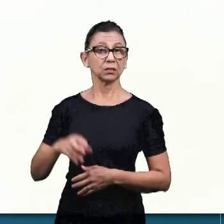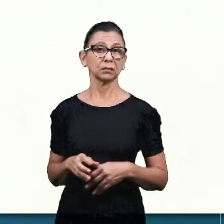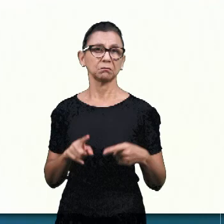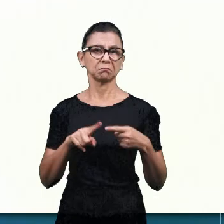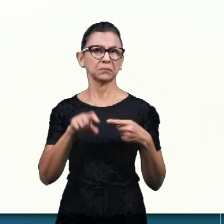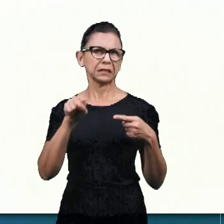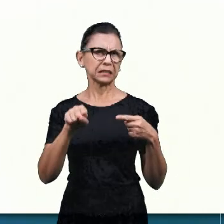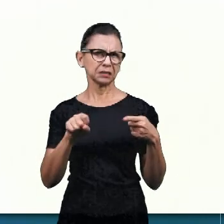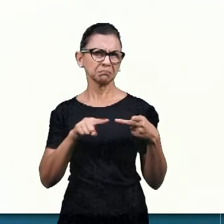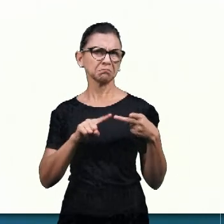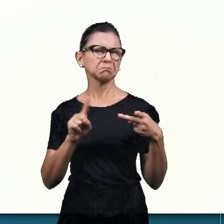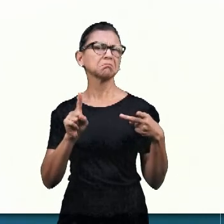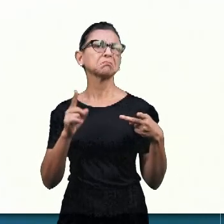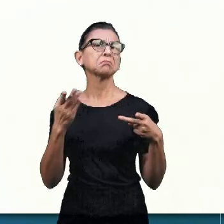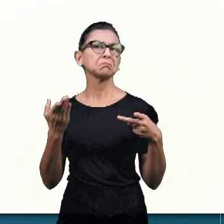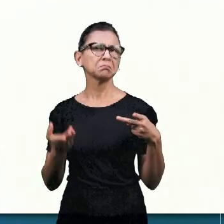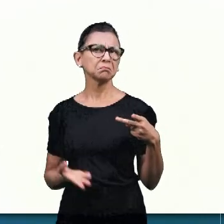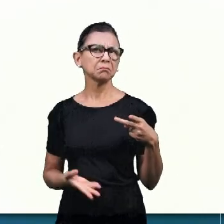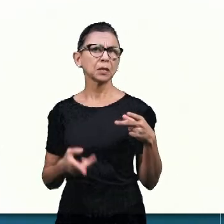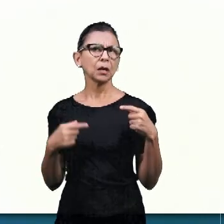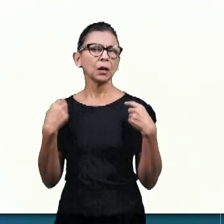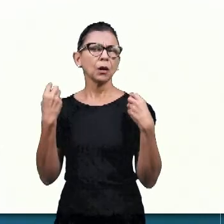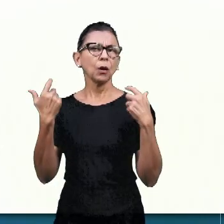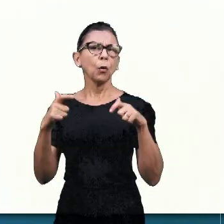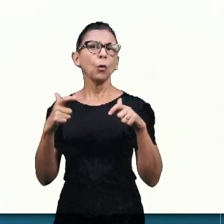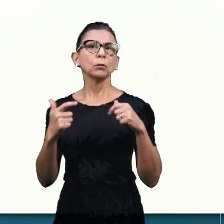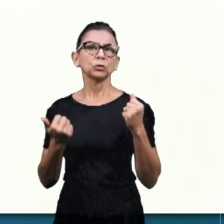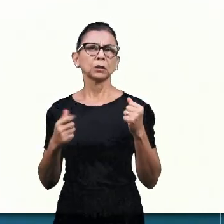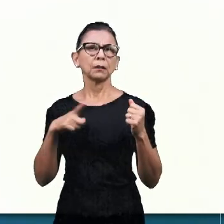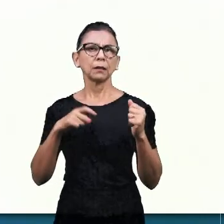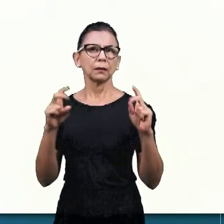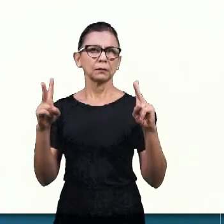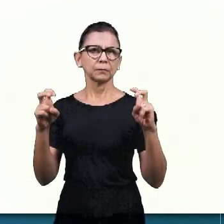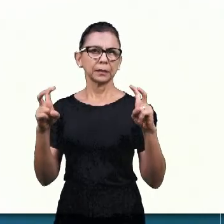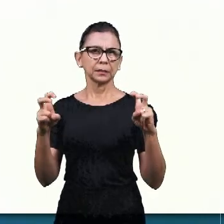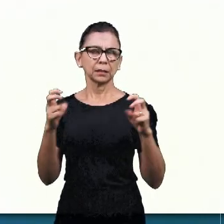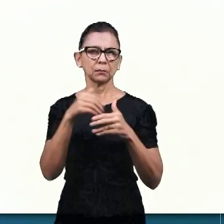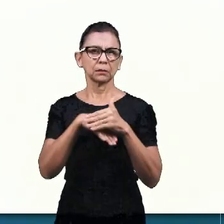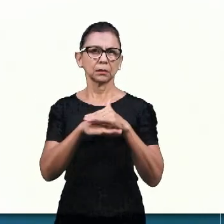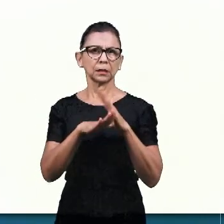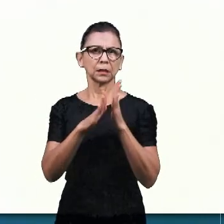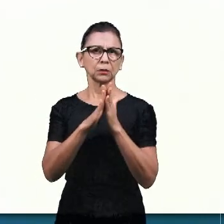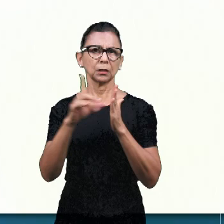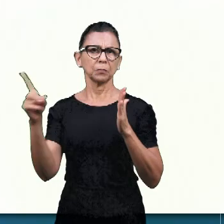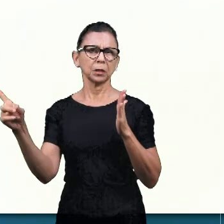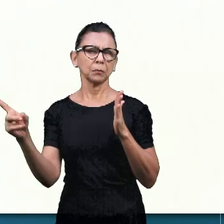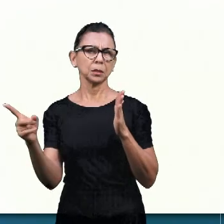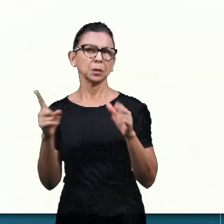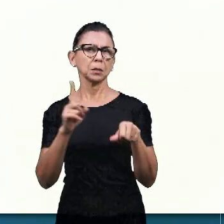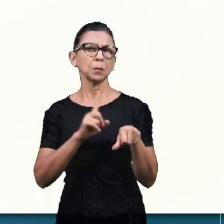trouve cette expression? Dans quel passage biblique?